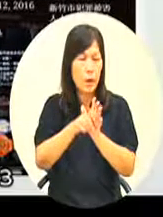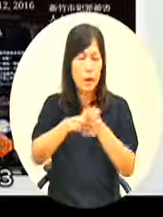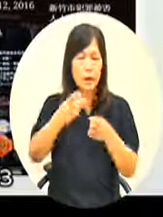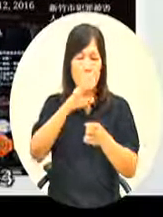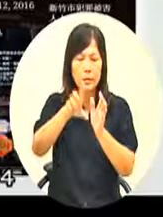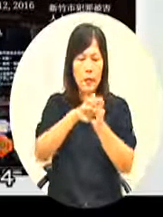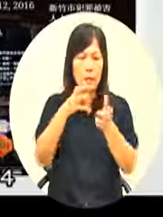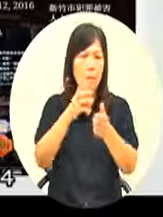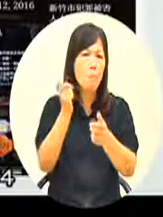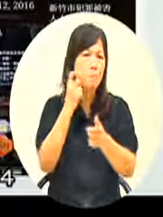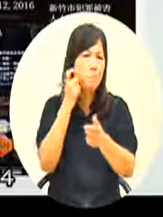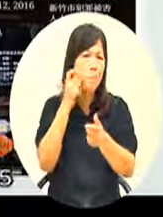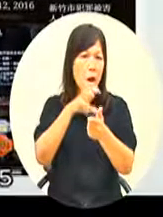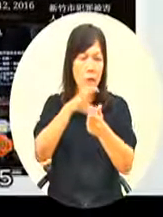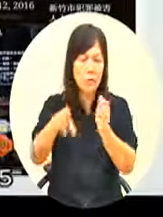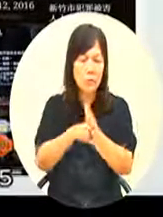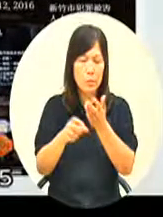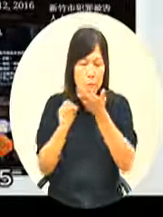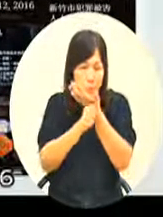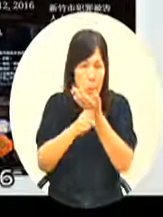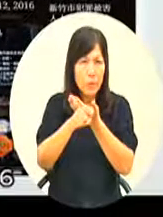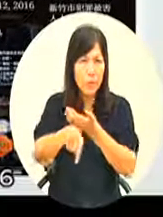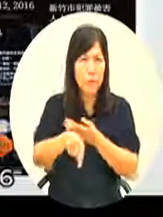模拟的毒品柜。我想